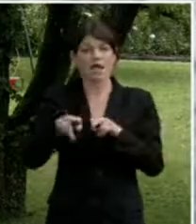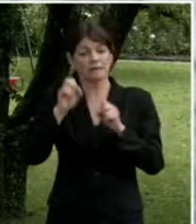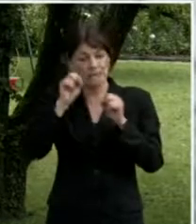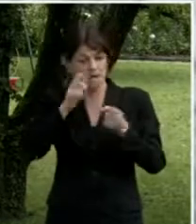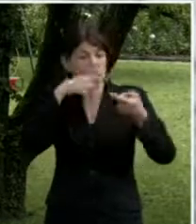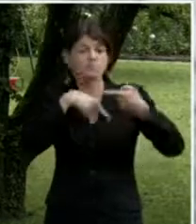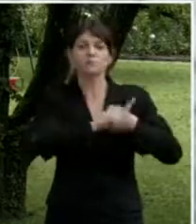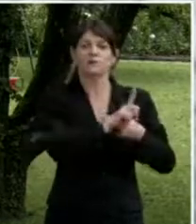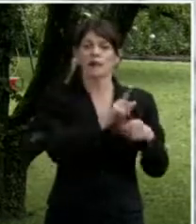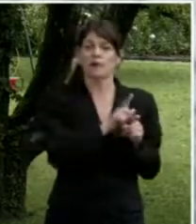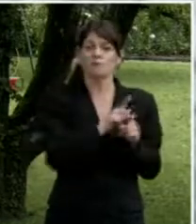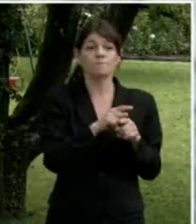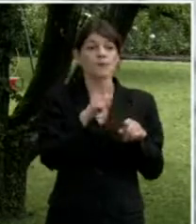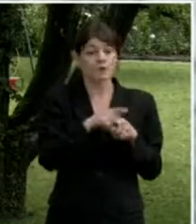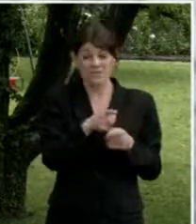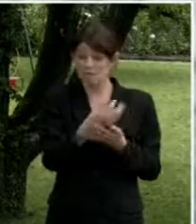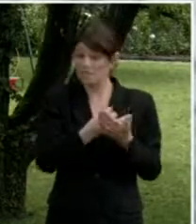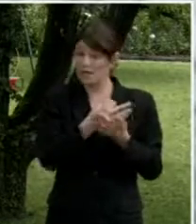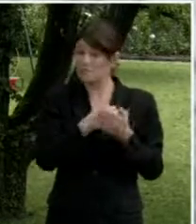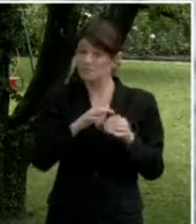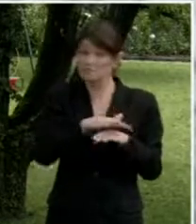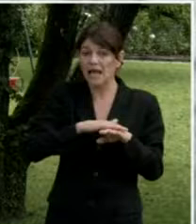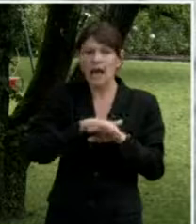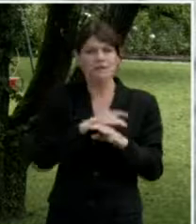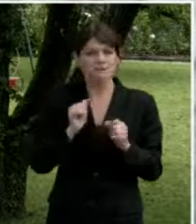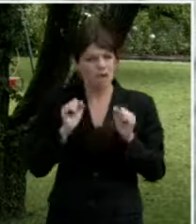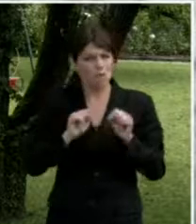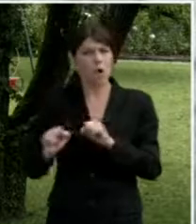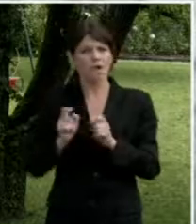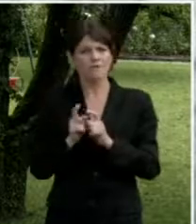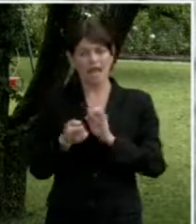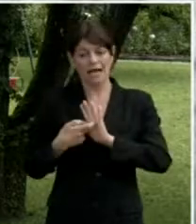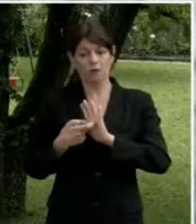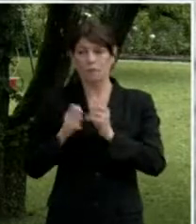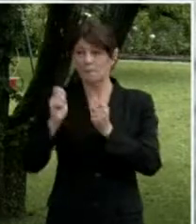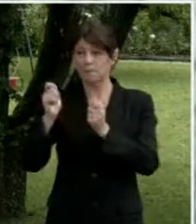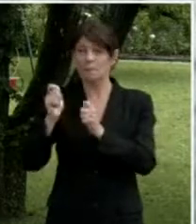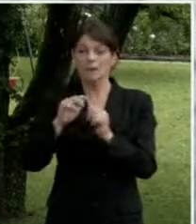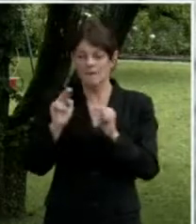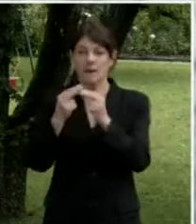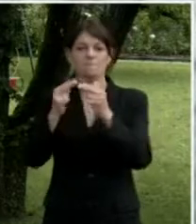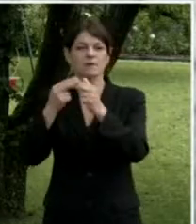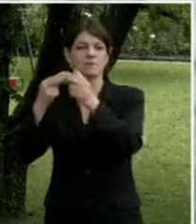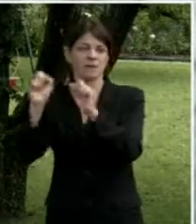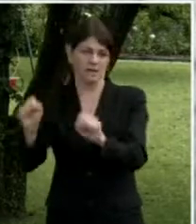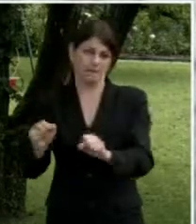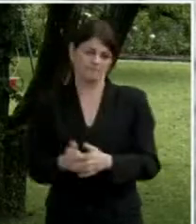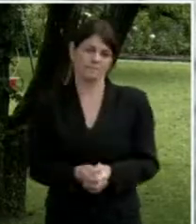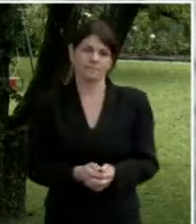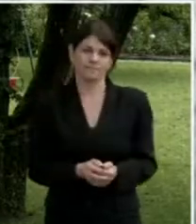muss und das fähig ist, den sich ständig ändernden Ansprüchen gerecht zu werden.